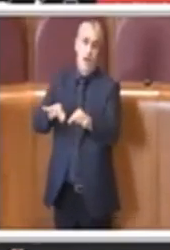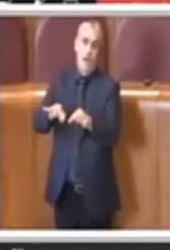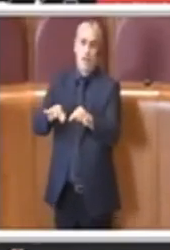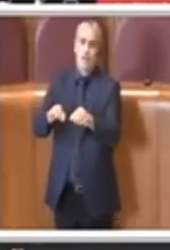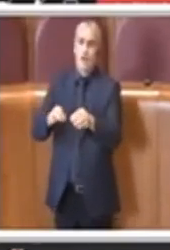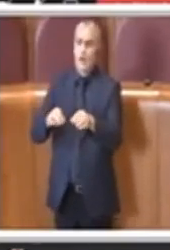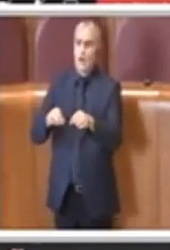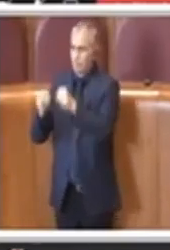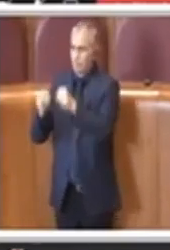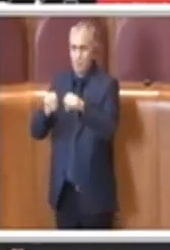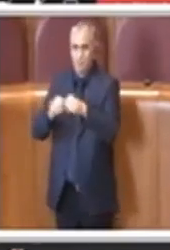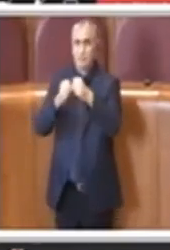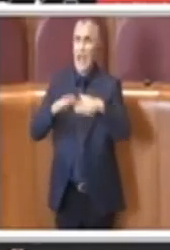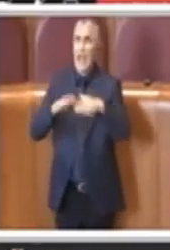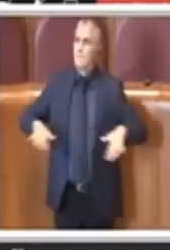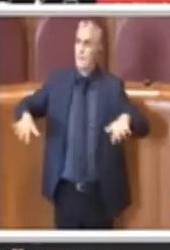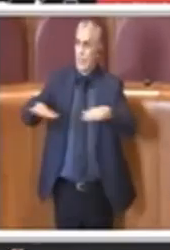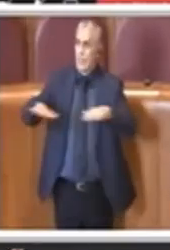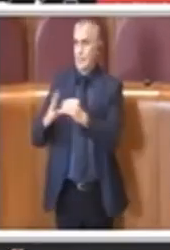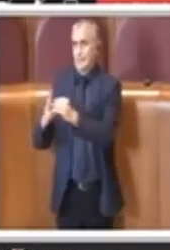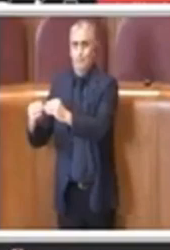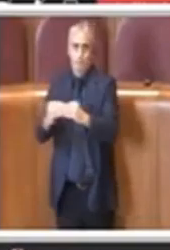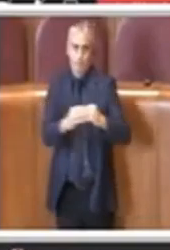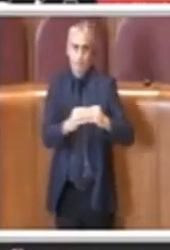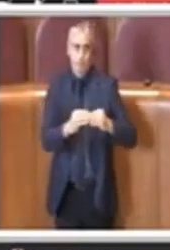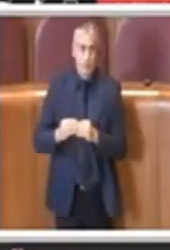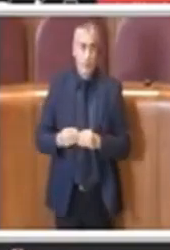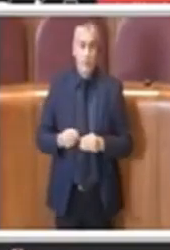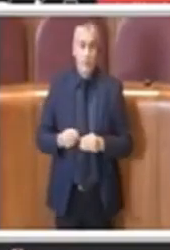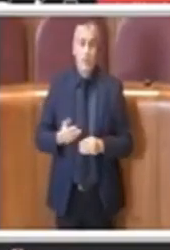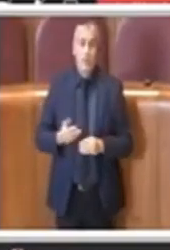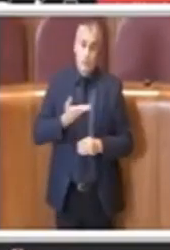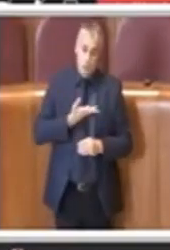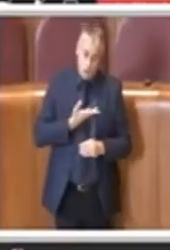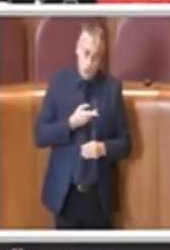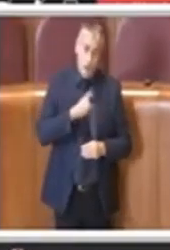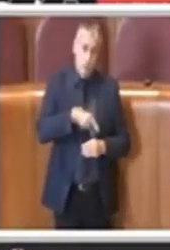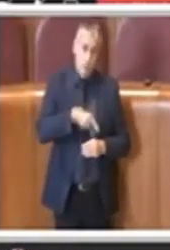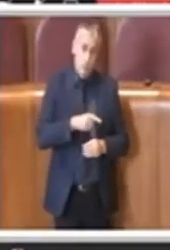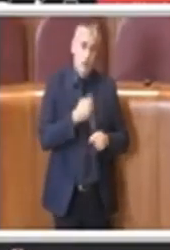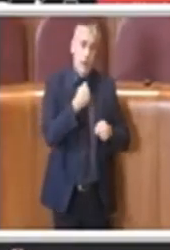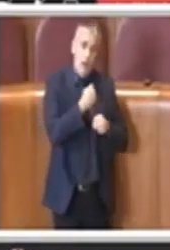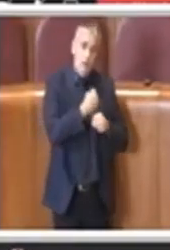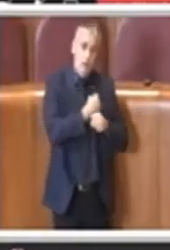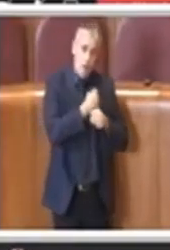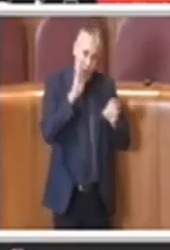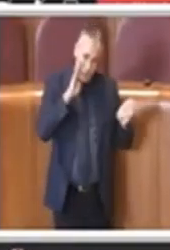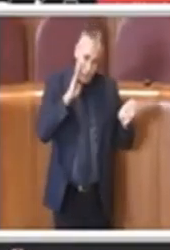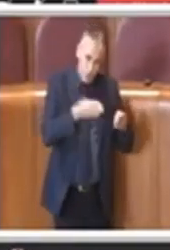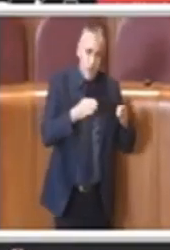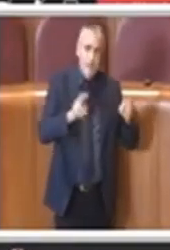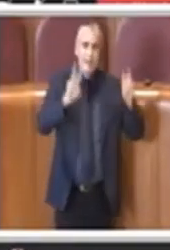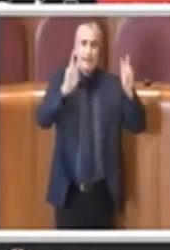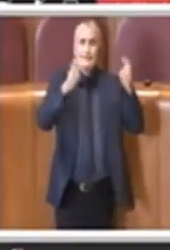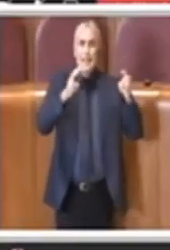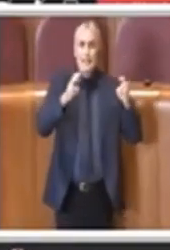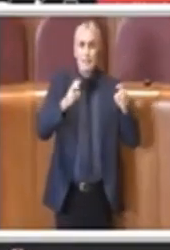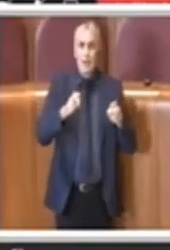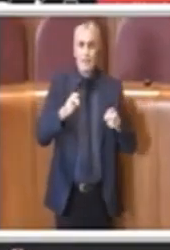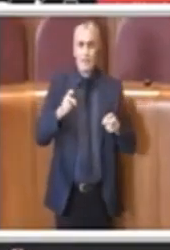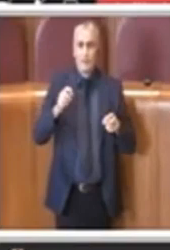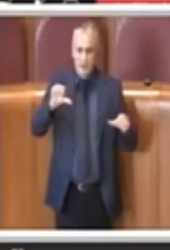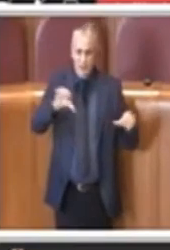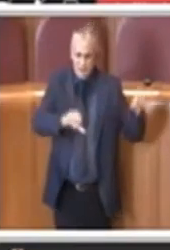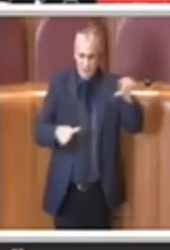i danni ambientali. Stiamo lavorando anche sul tema dei pesticidi, anche questo